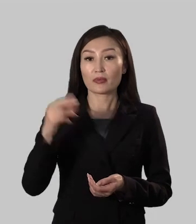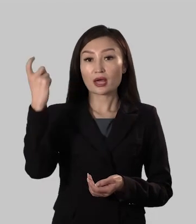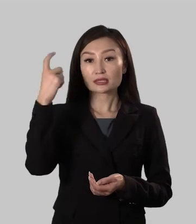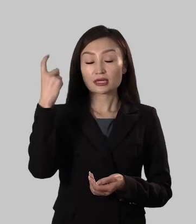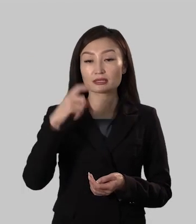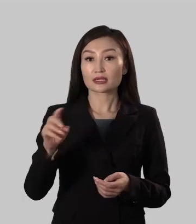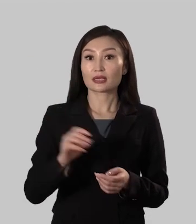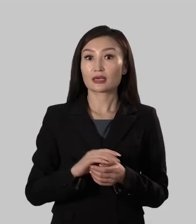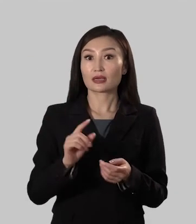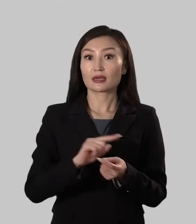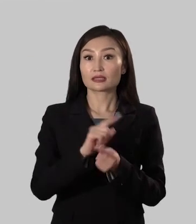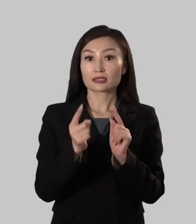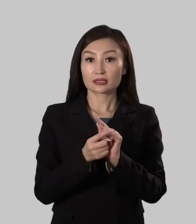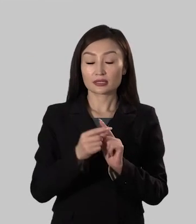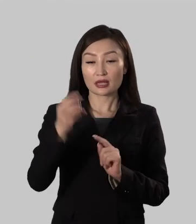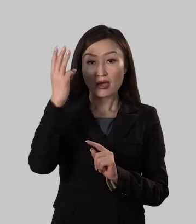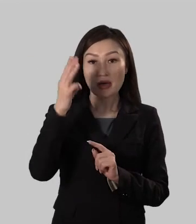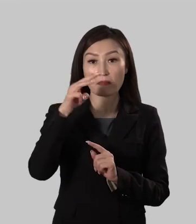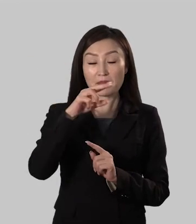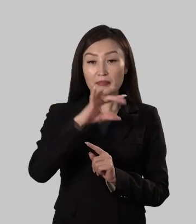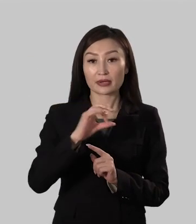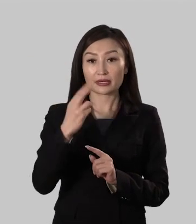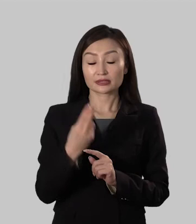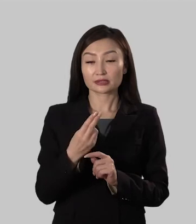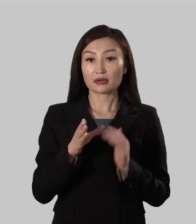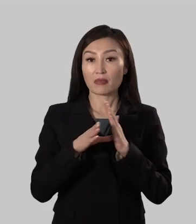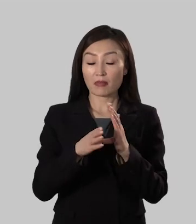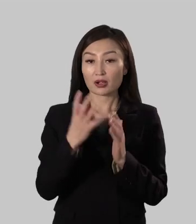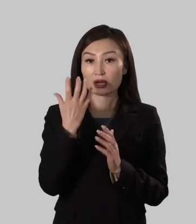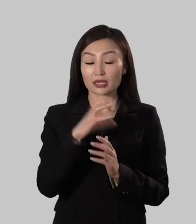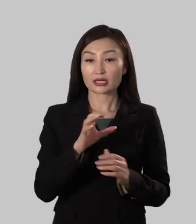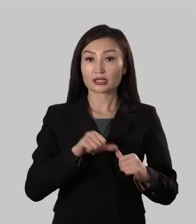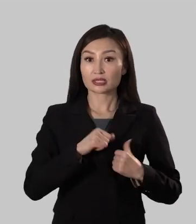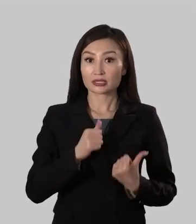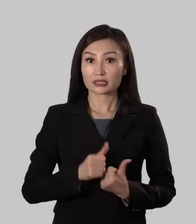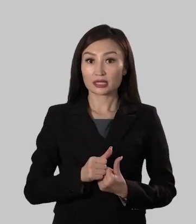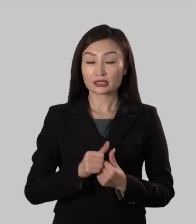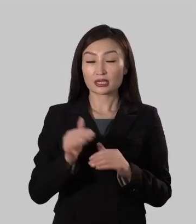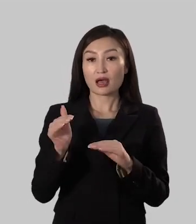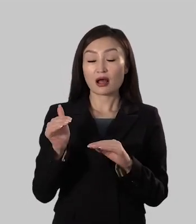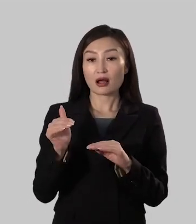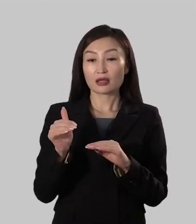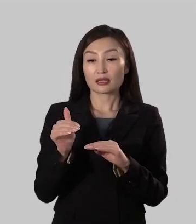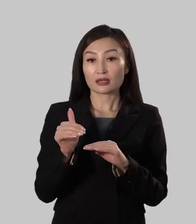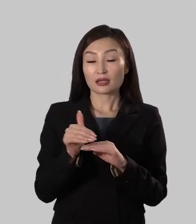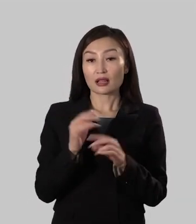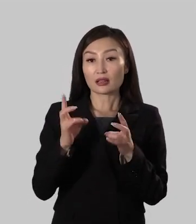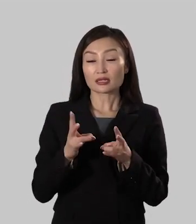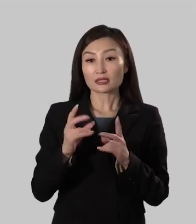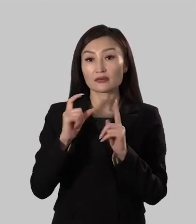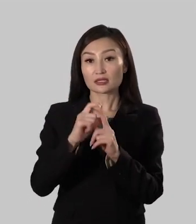А в сказке расколдовать принца помогло горячее сердце и ласковые слова доброй